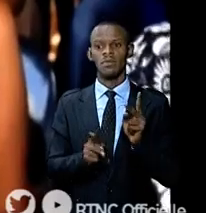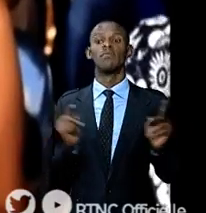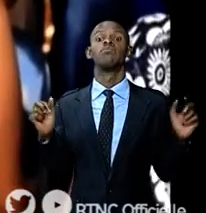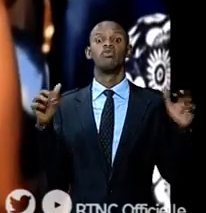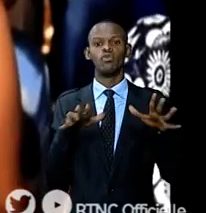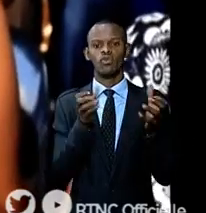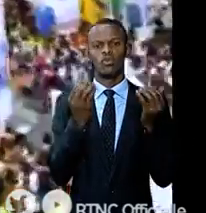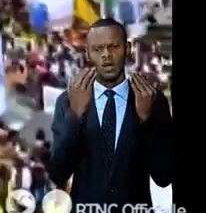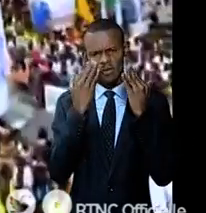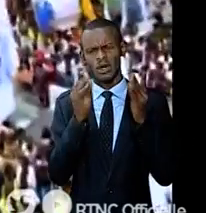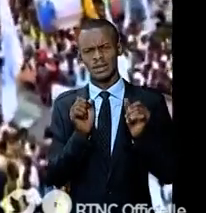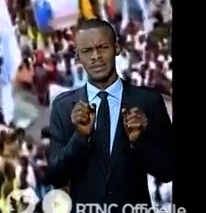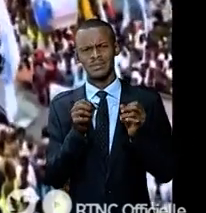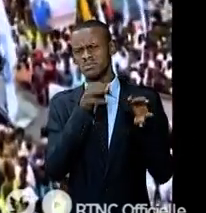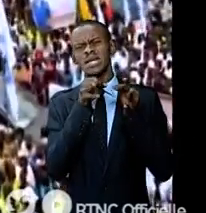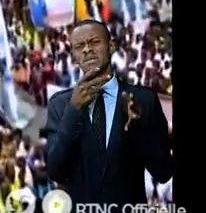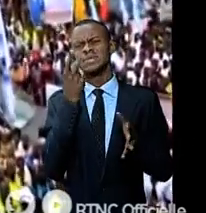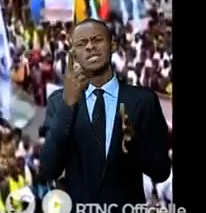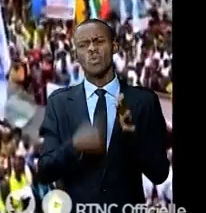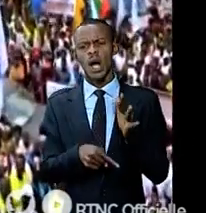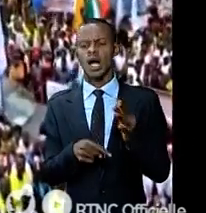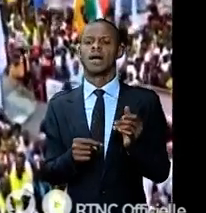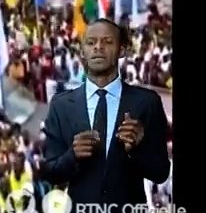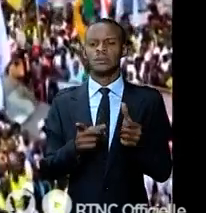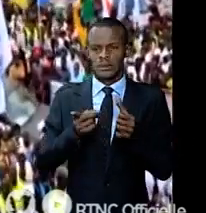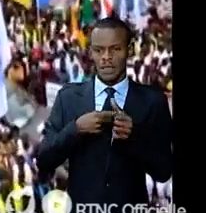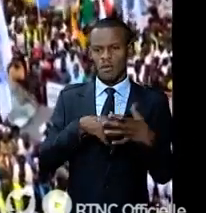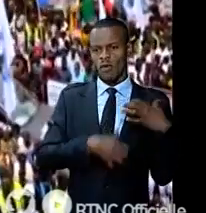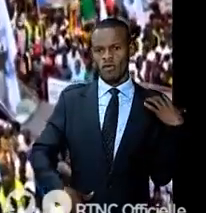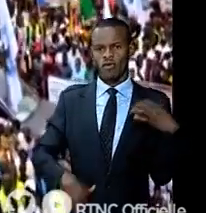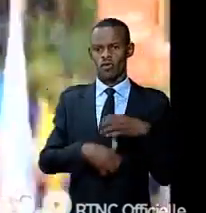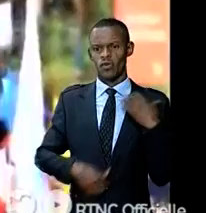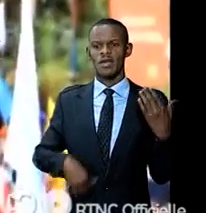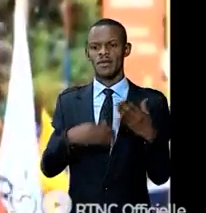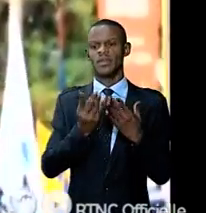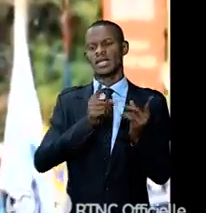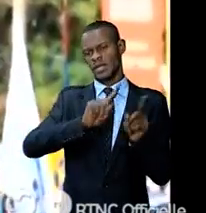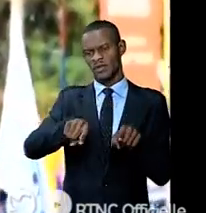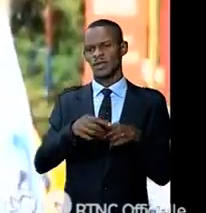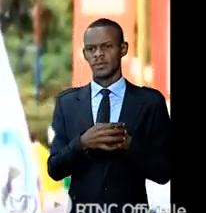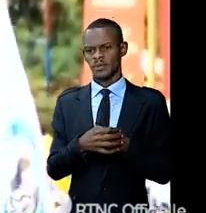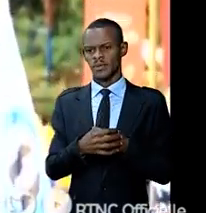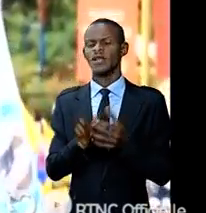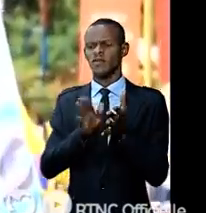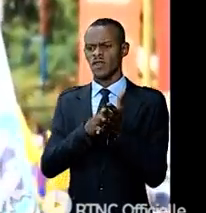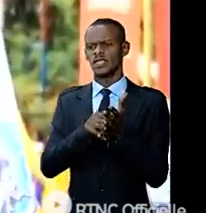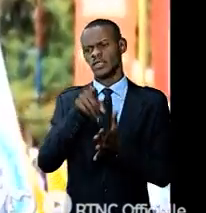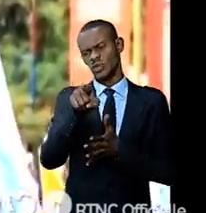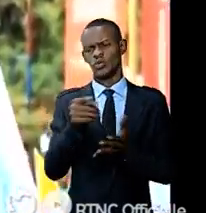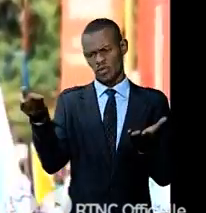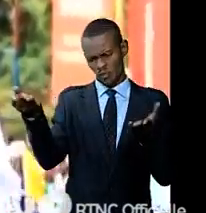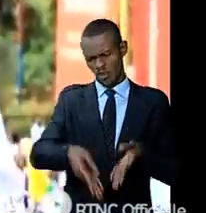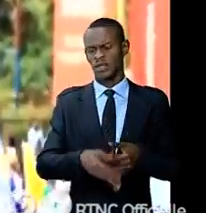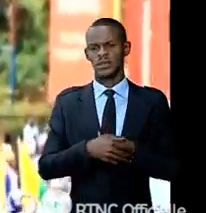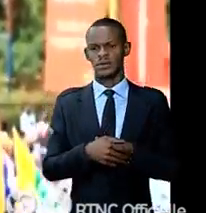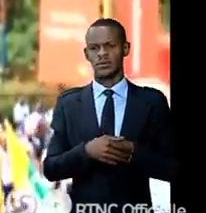maire de la ville, Meshak Biloubi, a souhaité bon séjour à Bukavu, questeur du Sénat. Le gouverneur de la province a, lui, après